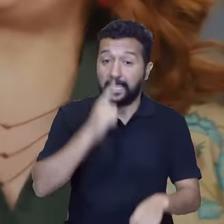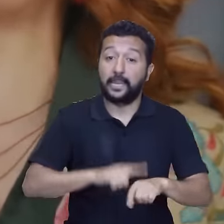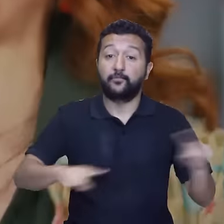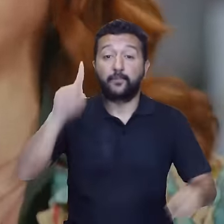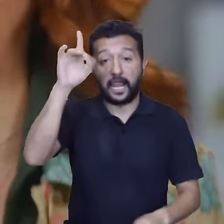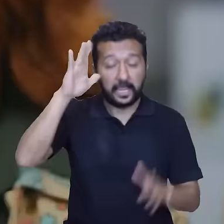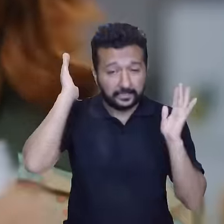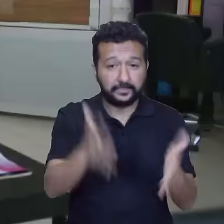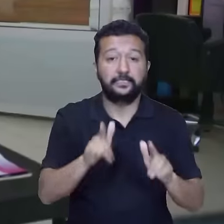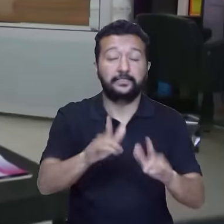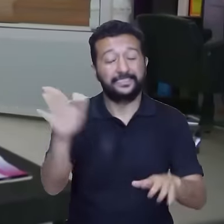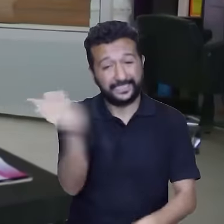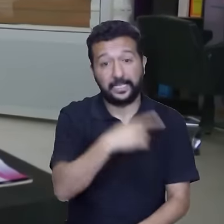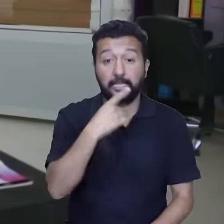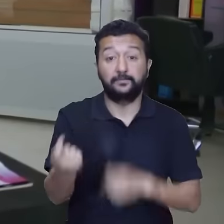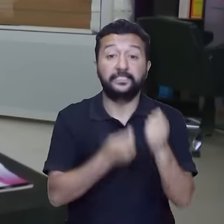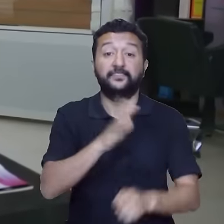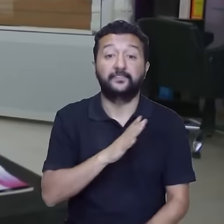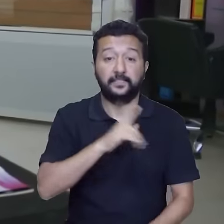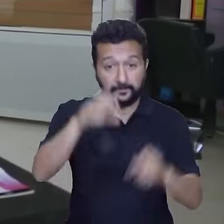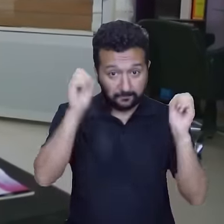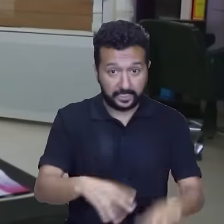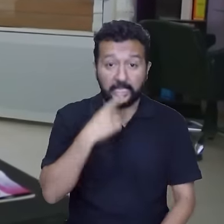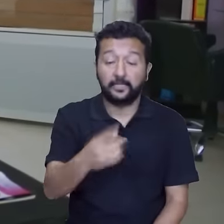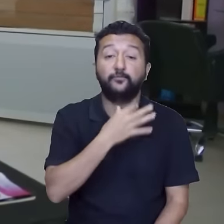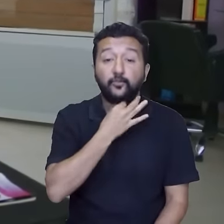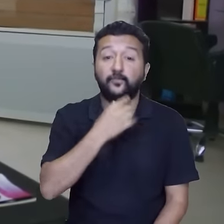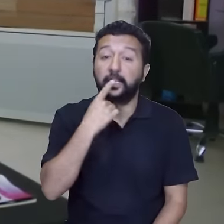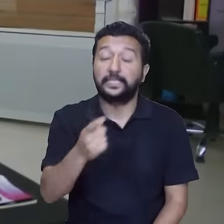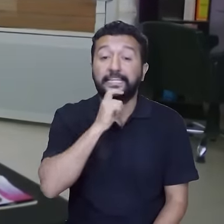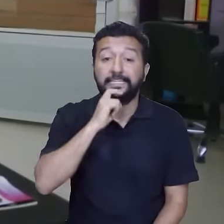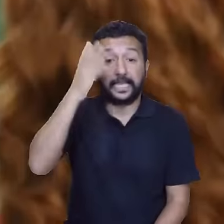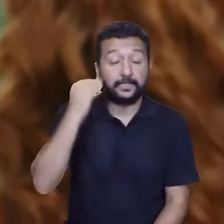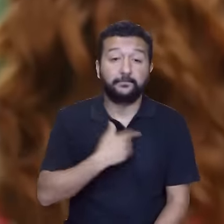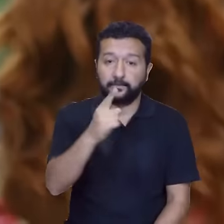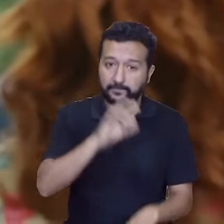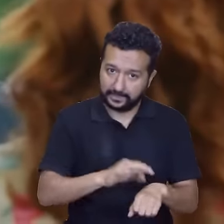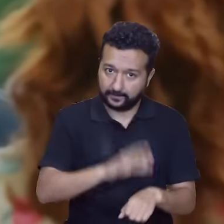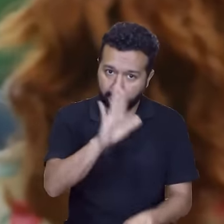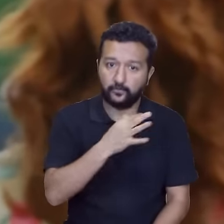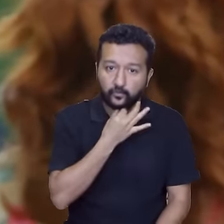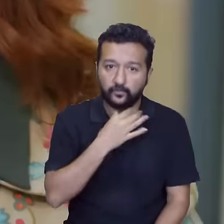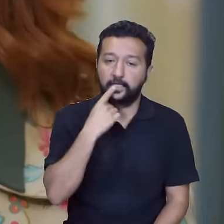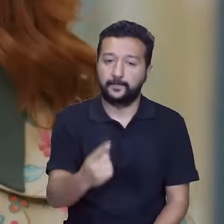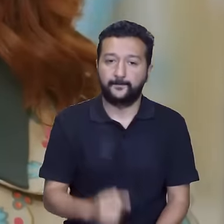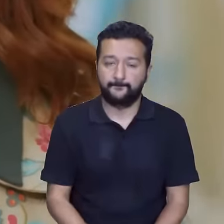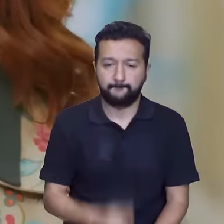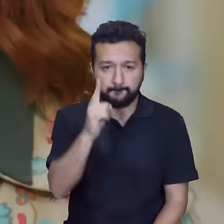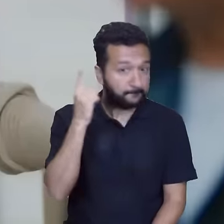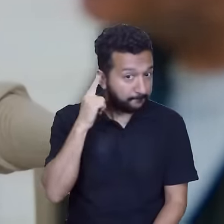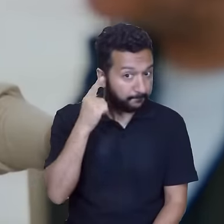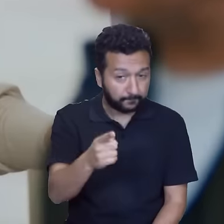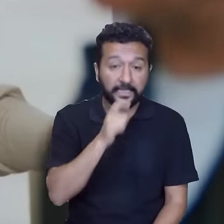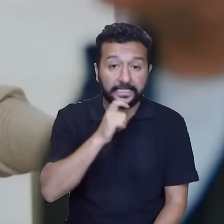inanmıyorum. Allah seni davul etsin. Çekil, benim işim var. Ya bırak. Çelenin tuttuğu kolunu çekiştirdi. Bak bir saniye ya, lütfen. Bir